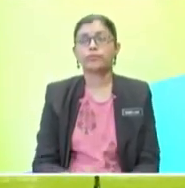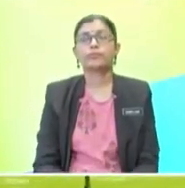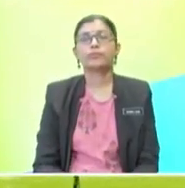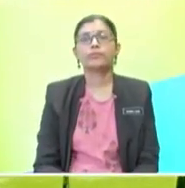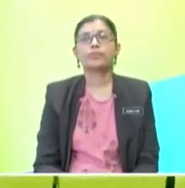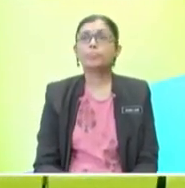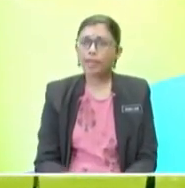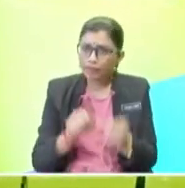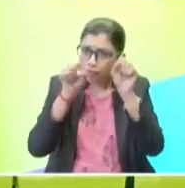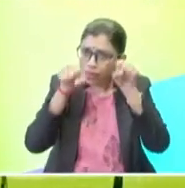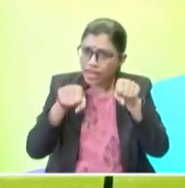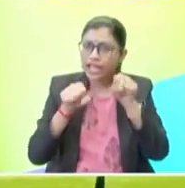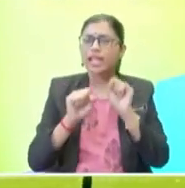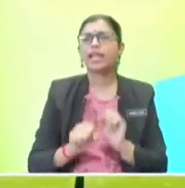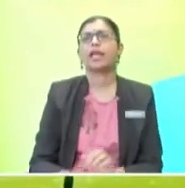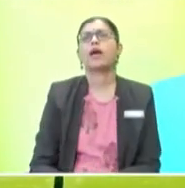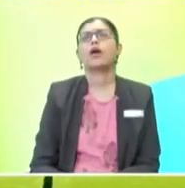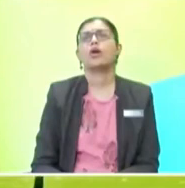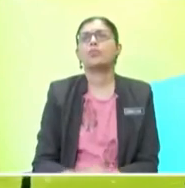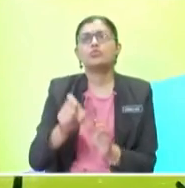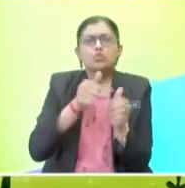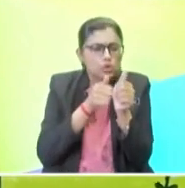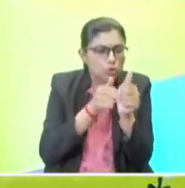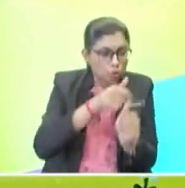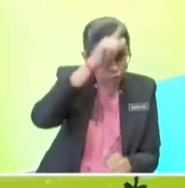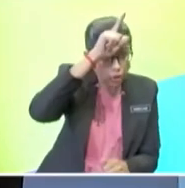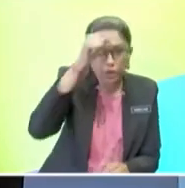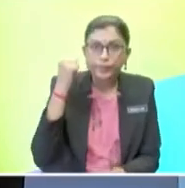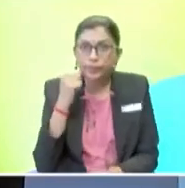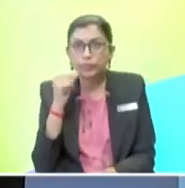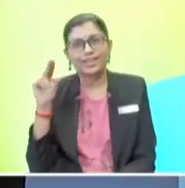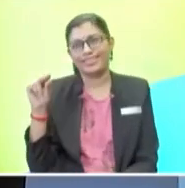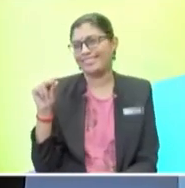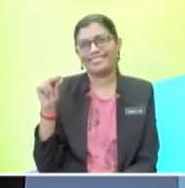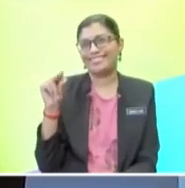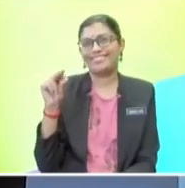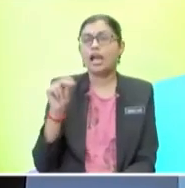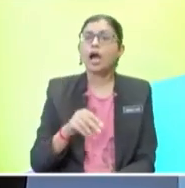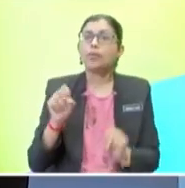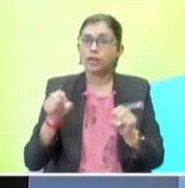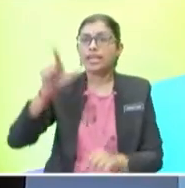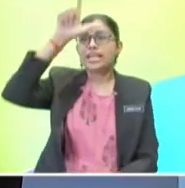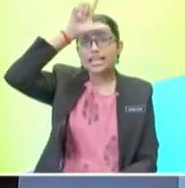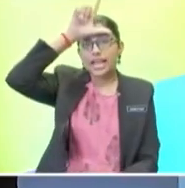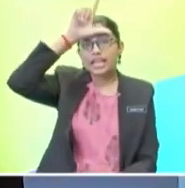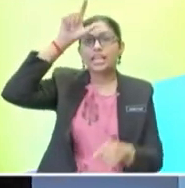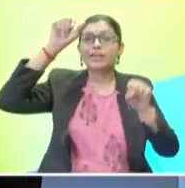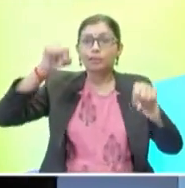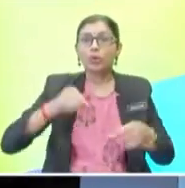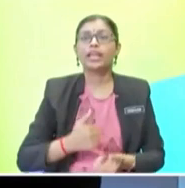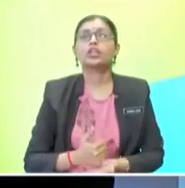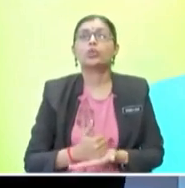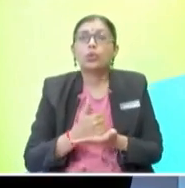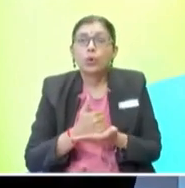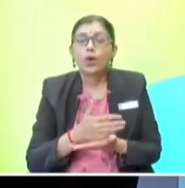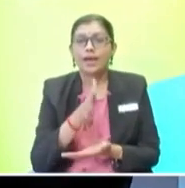Boleh cikgu. Boleh. Ha, boleh. Dia berfikir boleh sebab saya pernah tolong mak saya pergi kupas bawang, betul? Ha, boleh walaupun di dapur